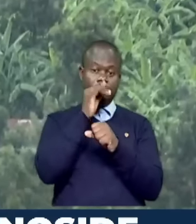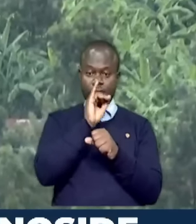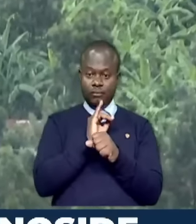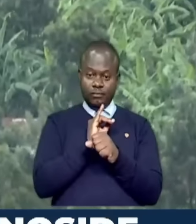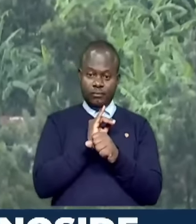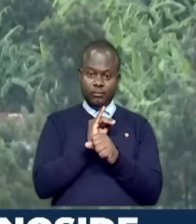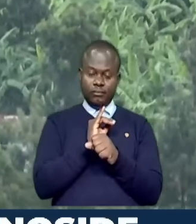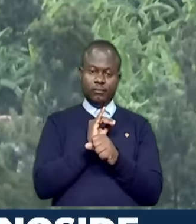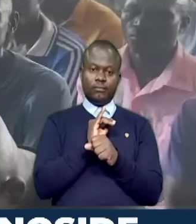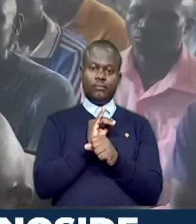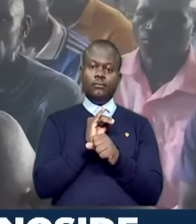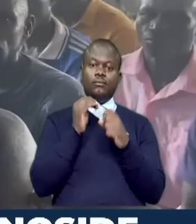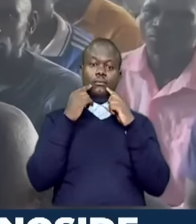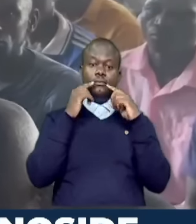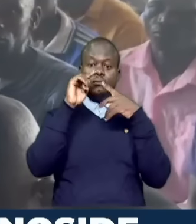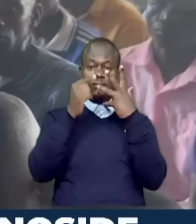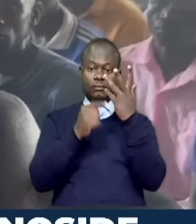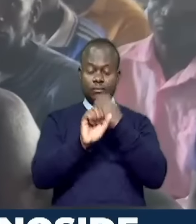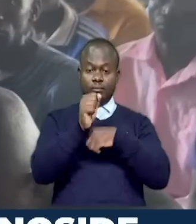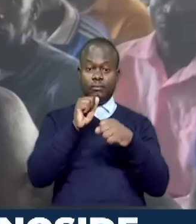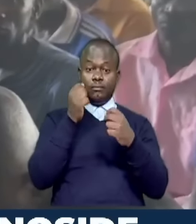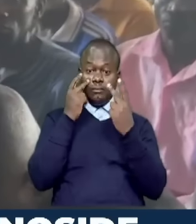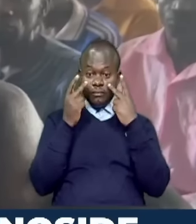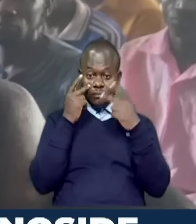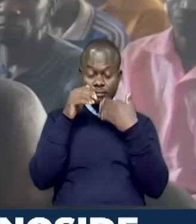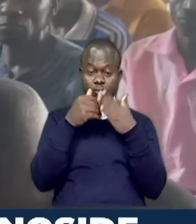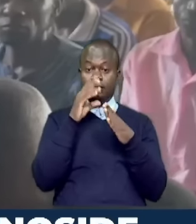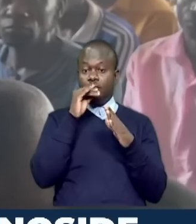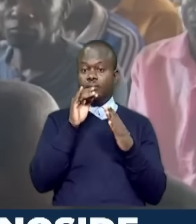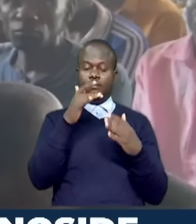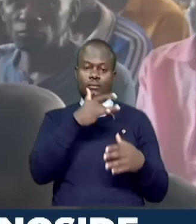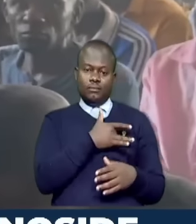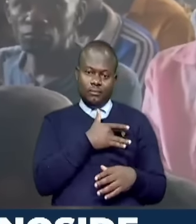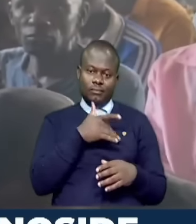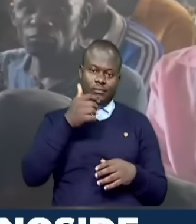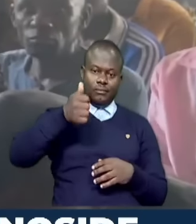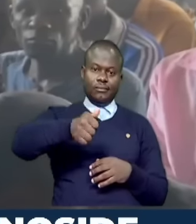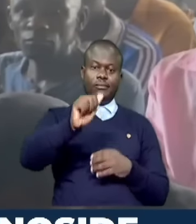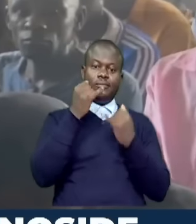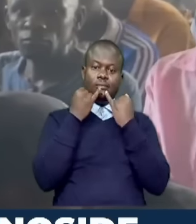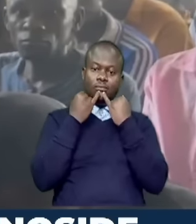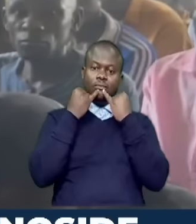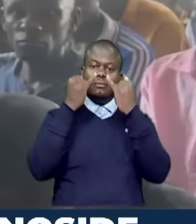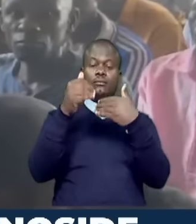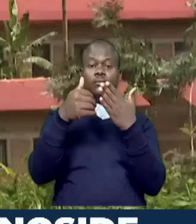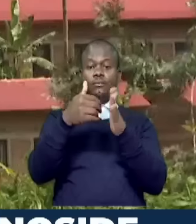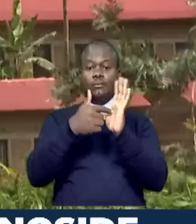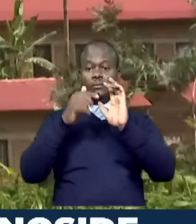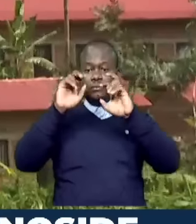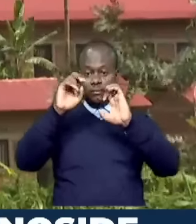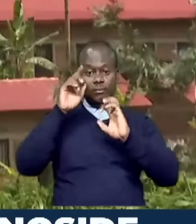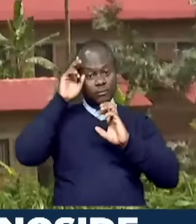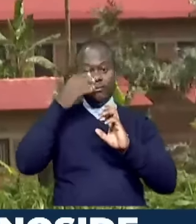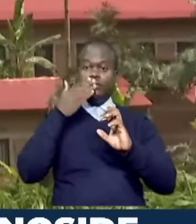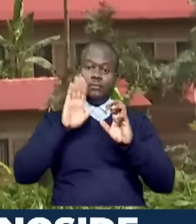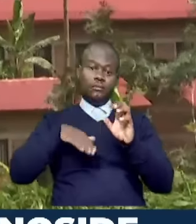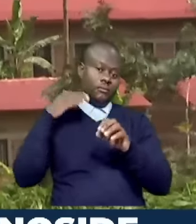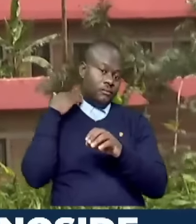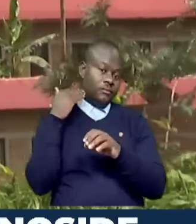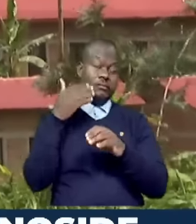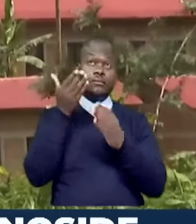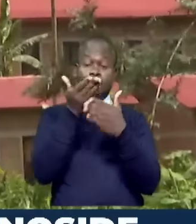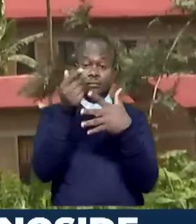abatutsi avuga ko hari ibikorwa yabonye ndetse n'amagambo akomeretsa ku giti cye yabwiwe bigaragaza ko ingengabitekerezo ya jenoside